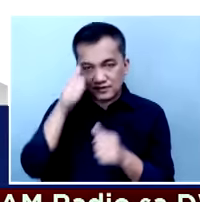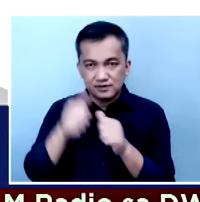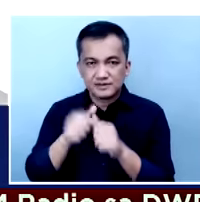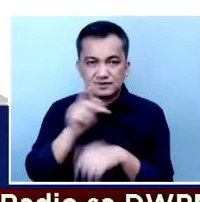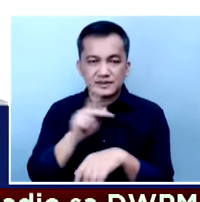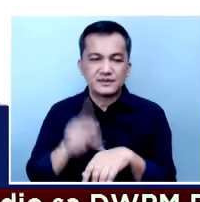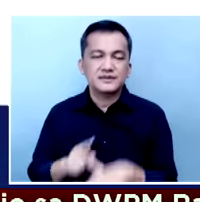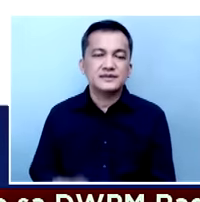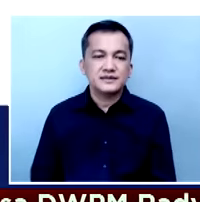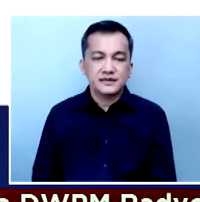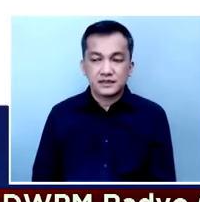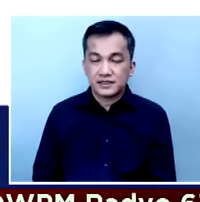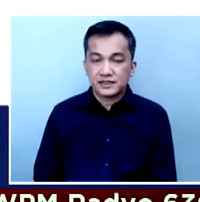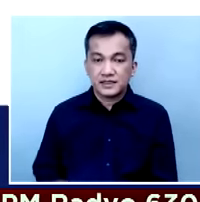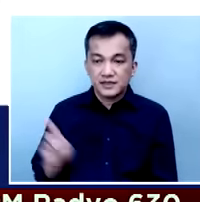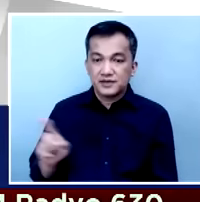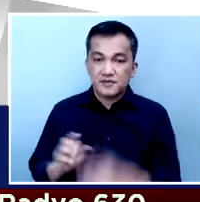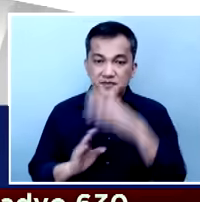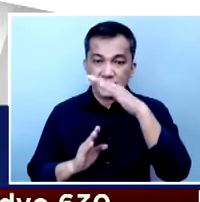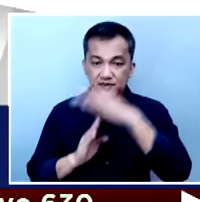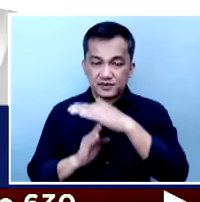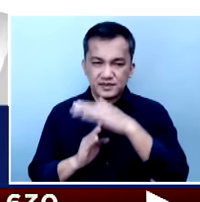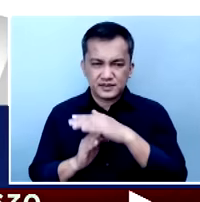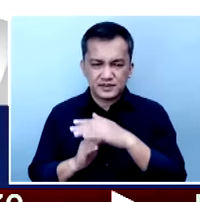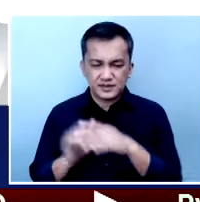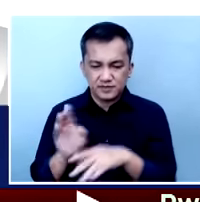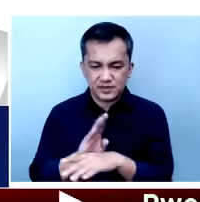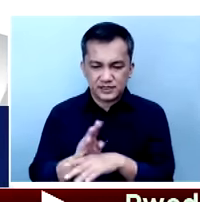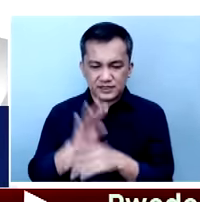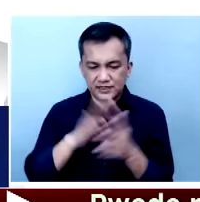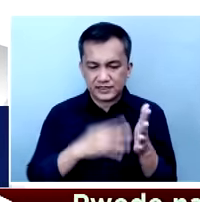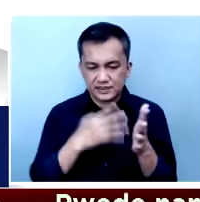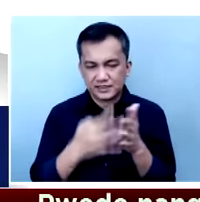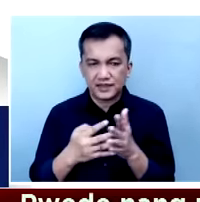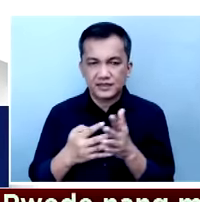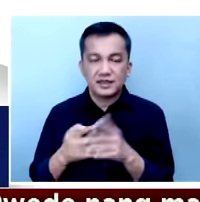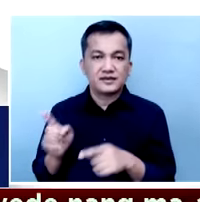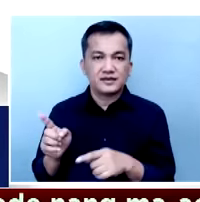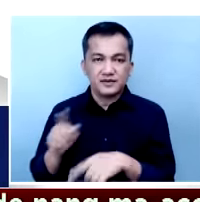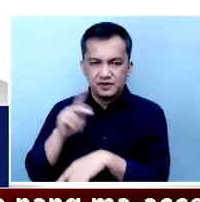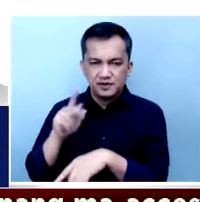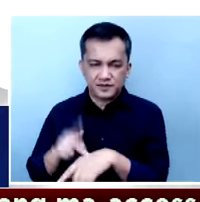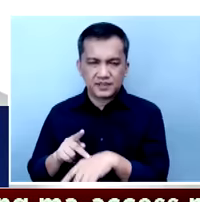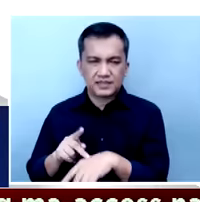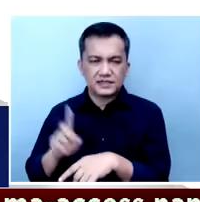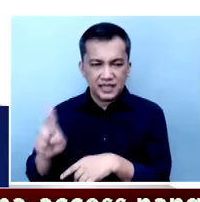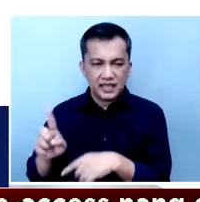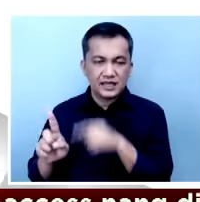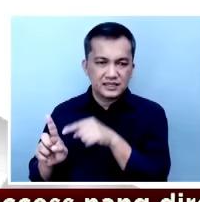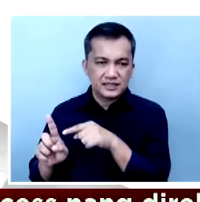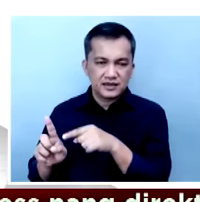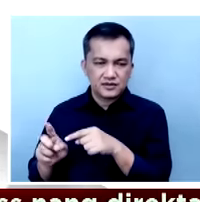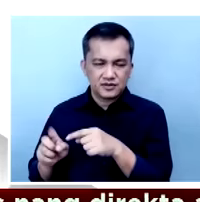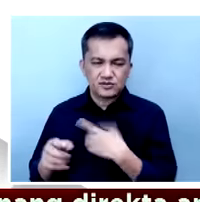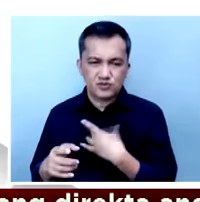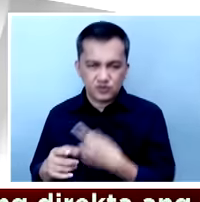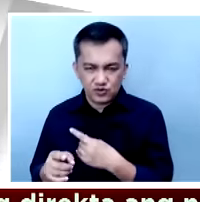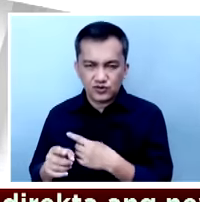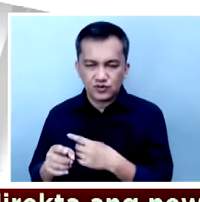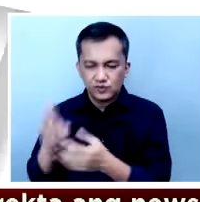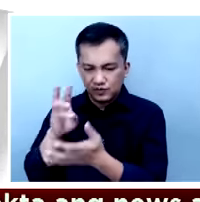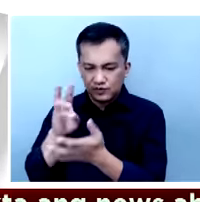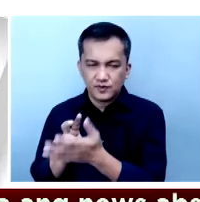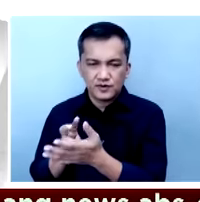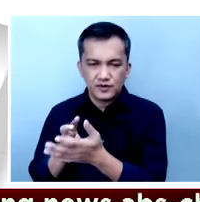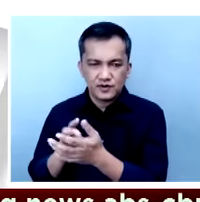Sakaling makakapag-timeout siya sa kanyang busy schedule, ang Pilipinas anya ang isa sa kanyang pinakagustong destinasyon